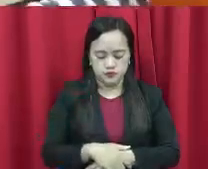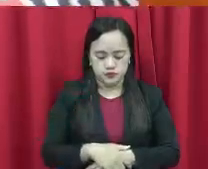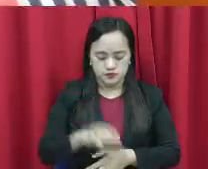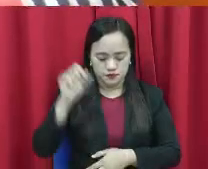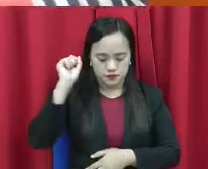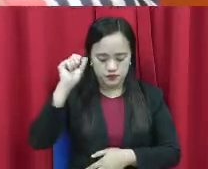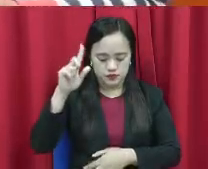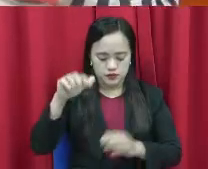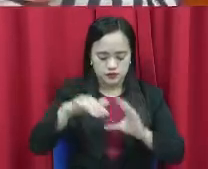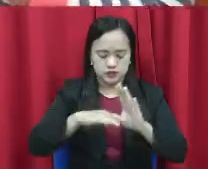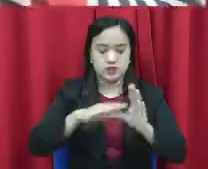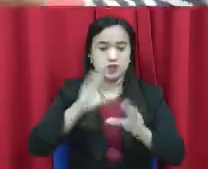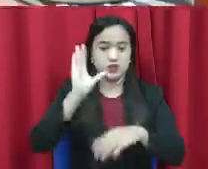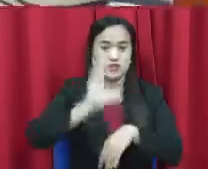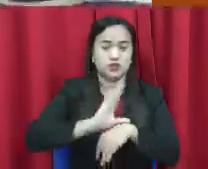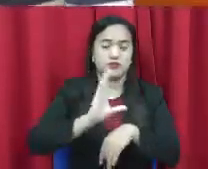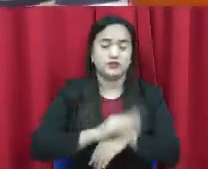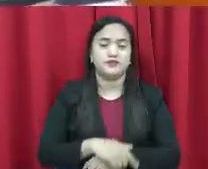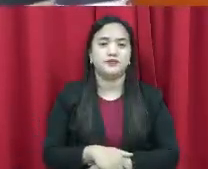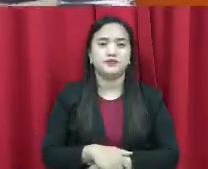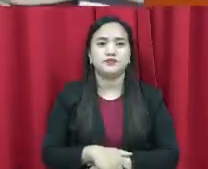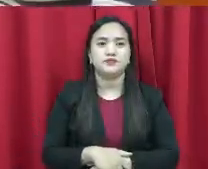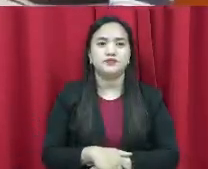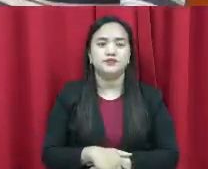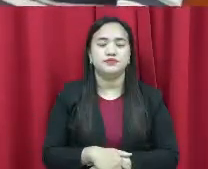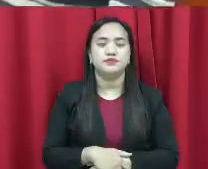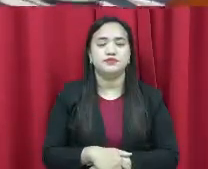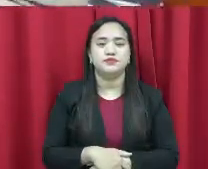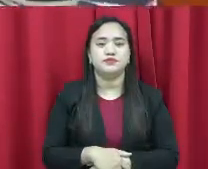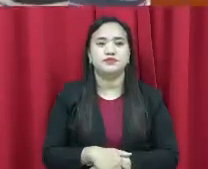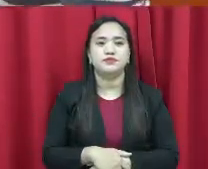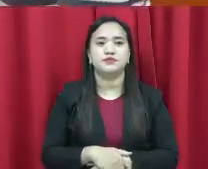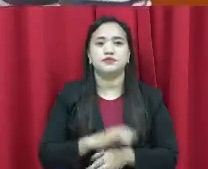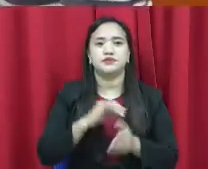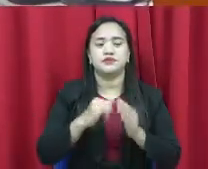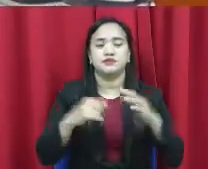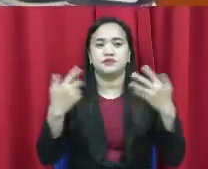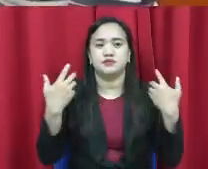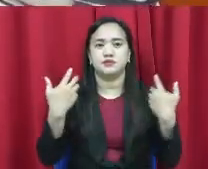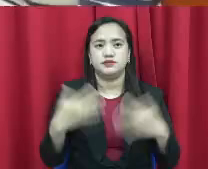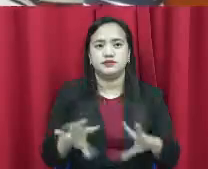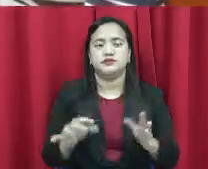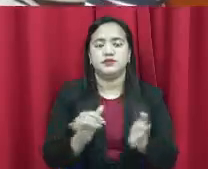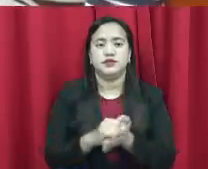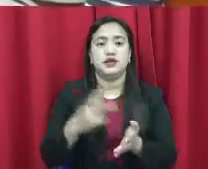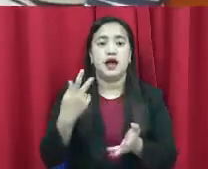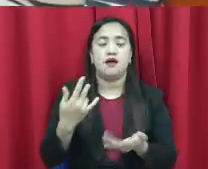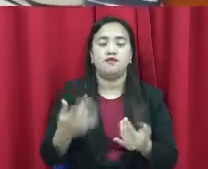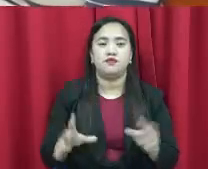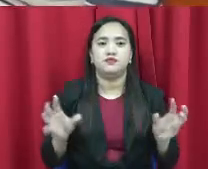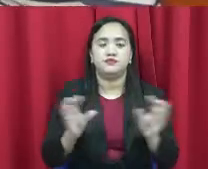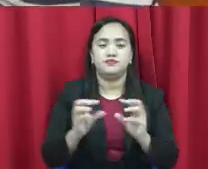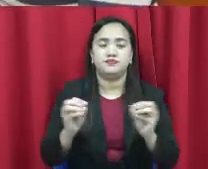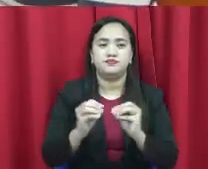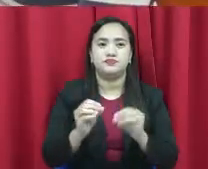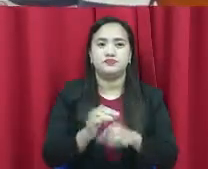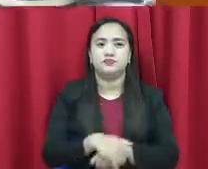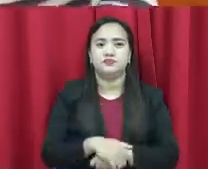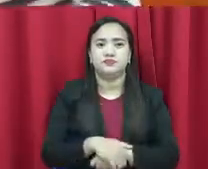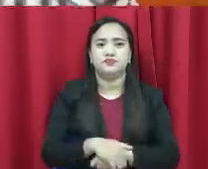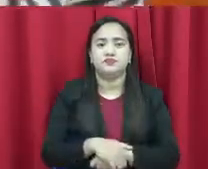ako pa rin makikita mo oo Magkatabi rin lang naman kayo e tapusin na yang gabing yan na walang sama ng loob Yun nga lang yung iba ayaw